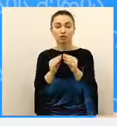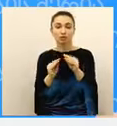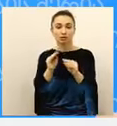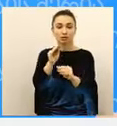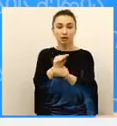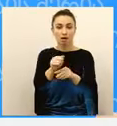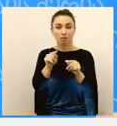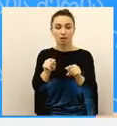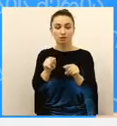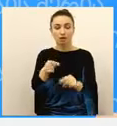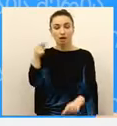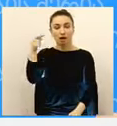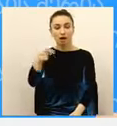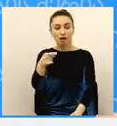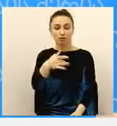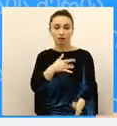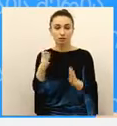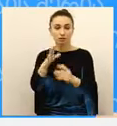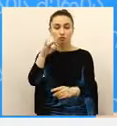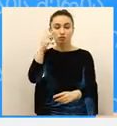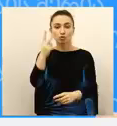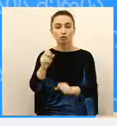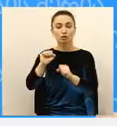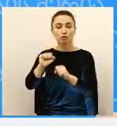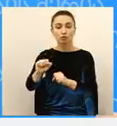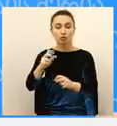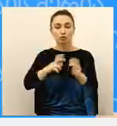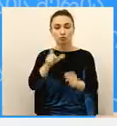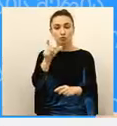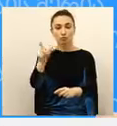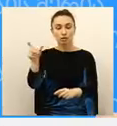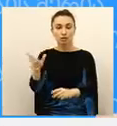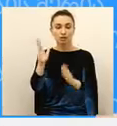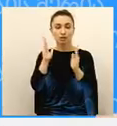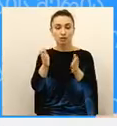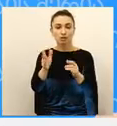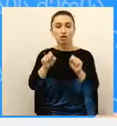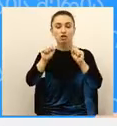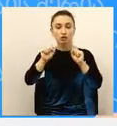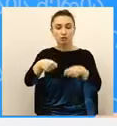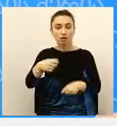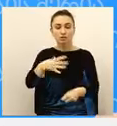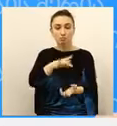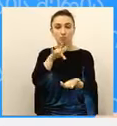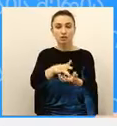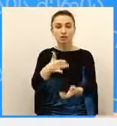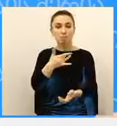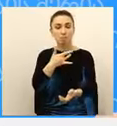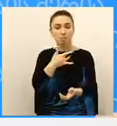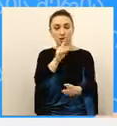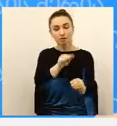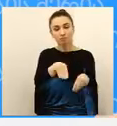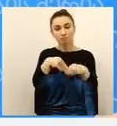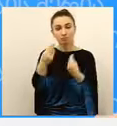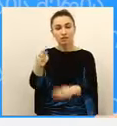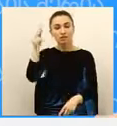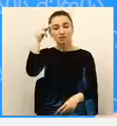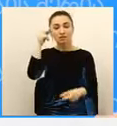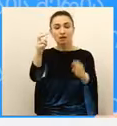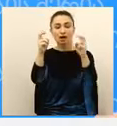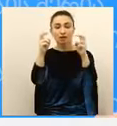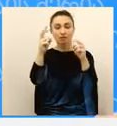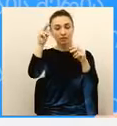დამატებით 1000-მდე სოციალურად დაუცველ სტუდენტს ექნება შესაძლებლობა თბილისის მერიისგან მიიღოს